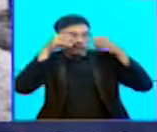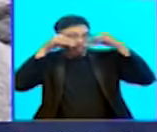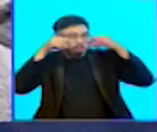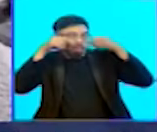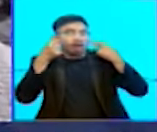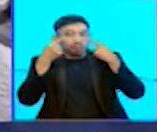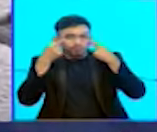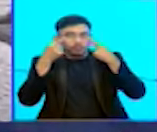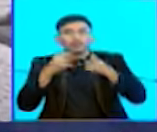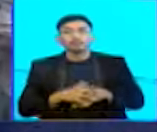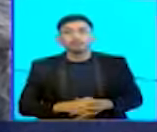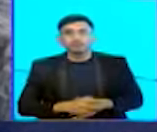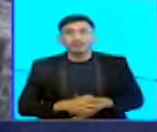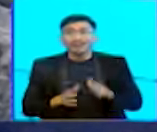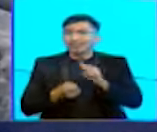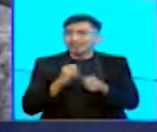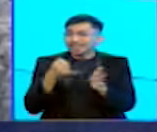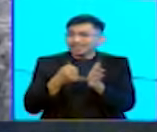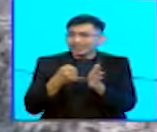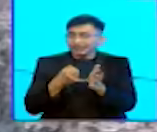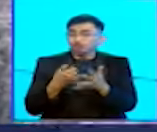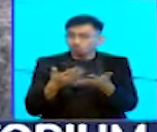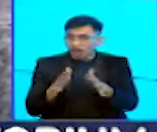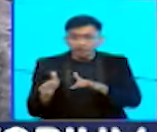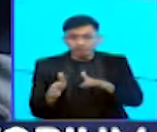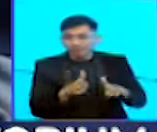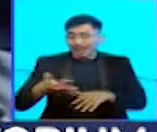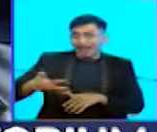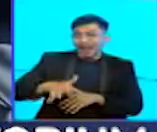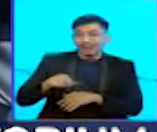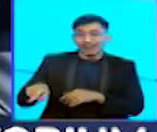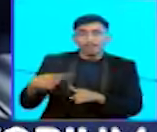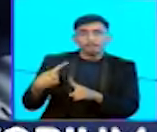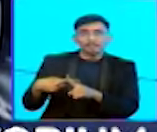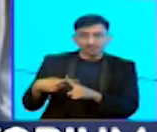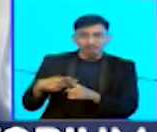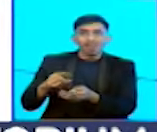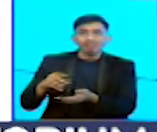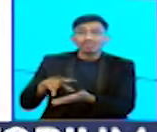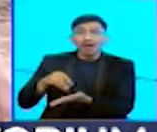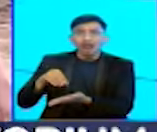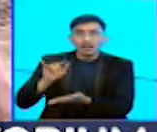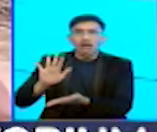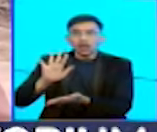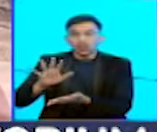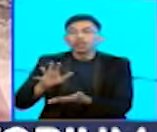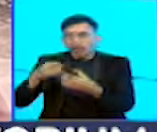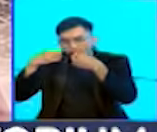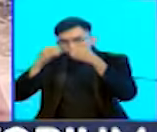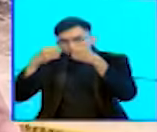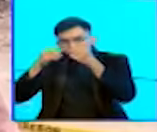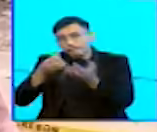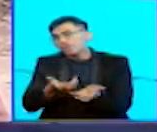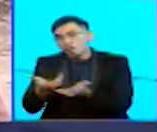Selain mendeteksi kandungan gas, petugas juga mengambil sampel air dan lumpur untuk diuji di laboratorium. Untuk gasnya